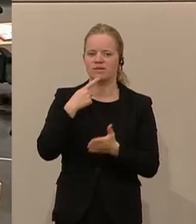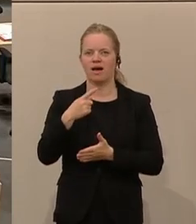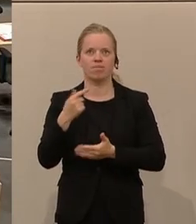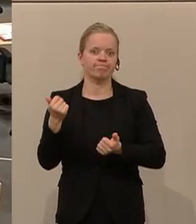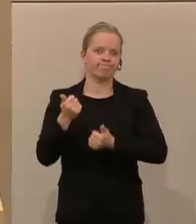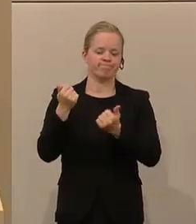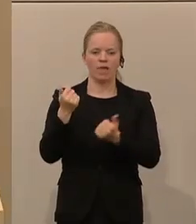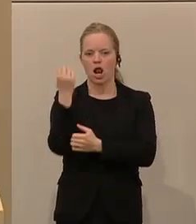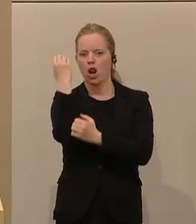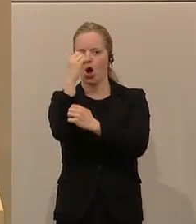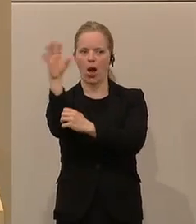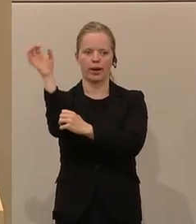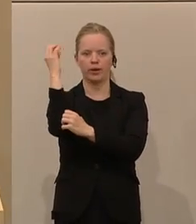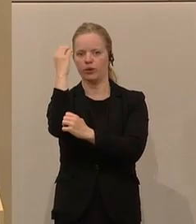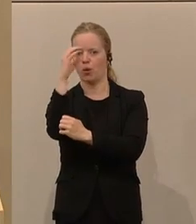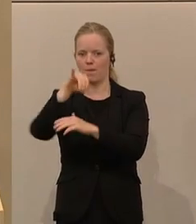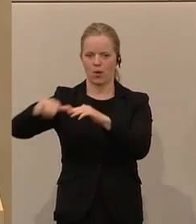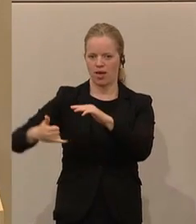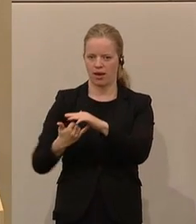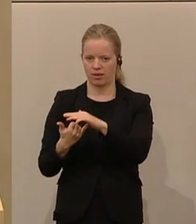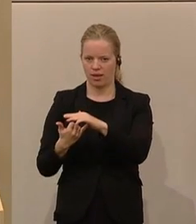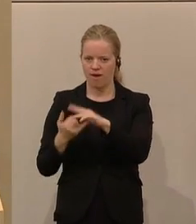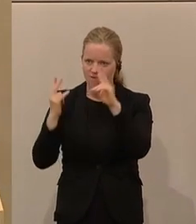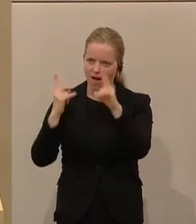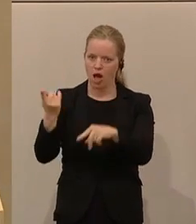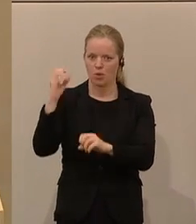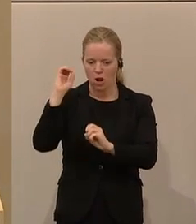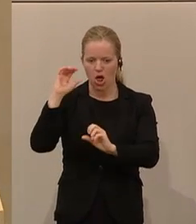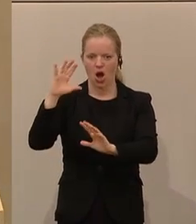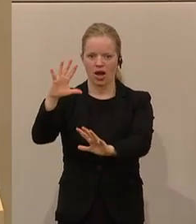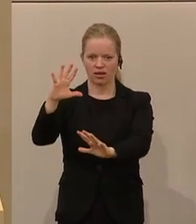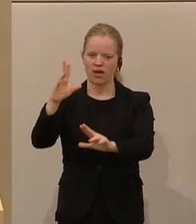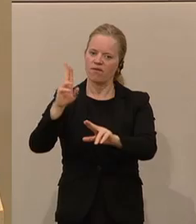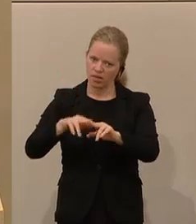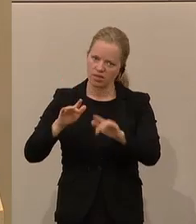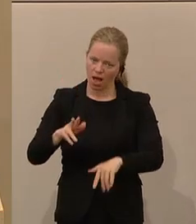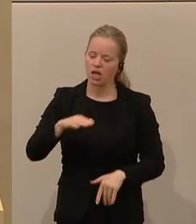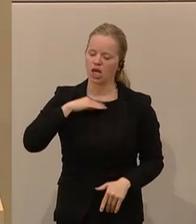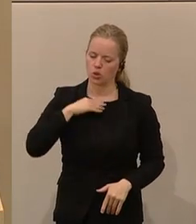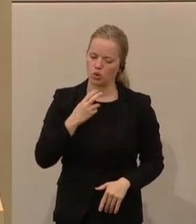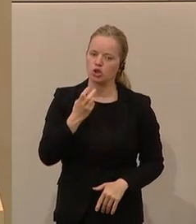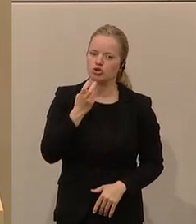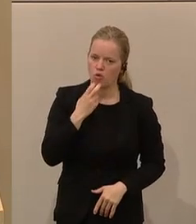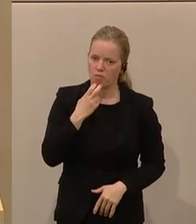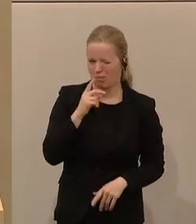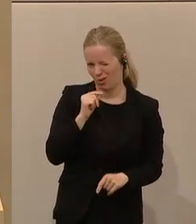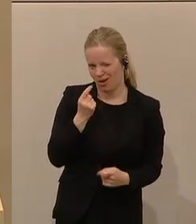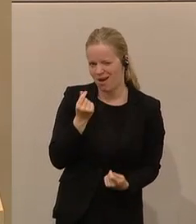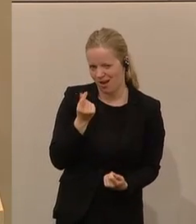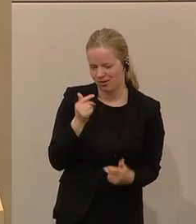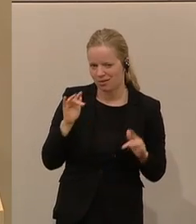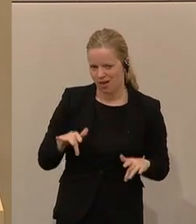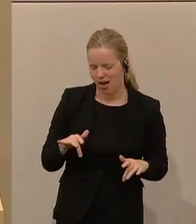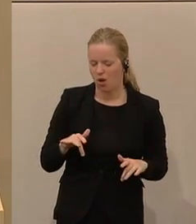Leuchtturmprojekte werden Sie nur dann zum Leuchten bringen, wenn genügend Strom, sprich Geld, vorhanden ist. Und